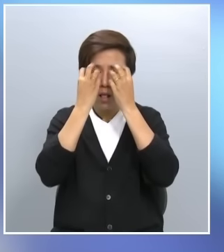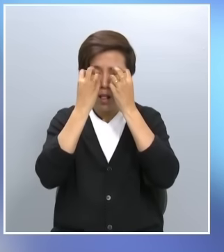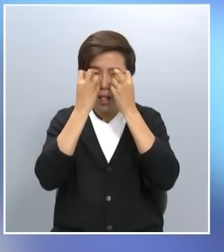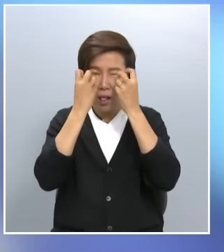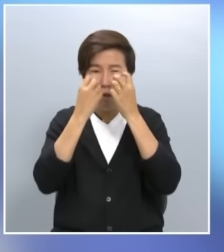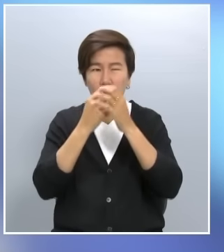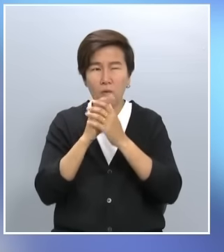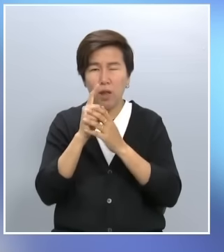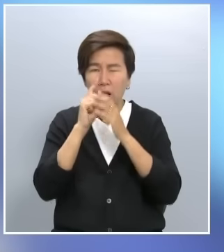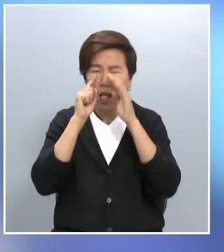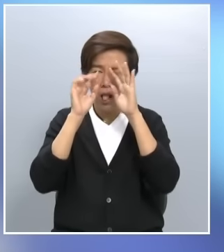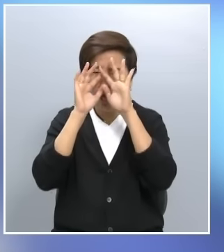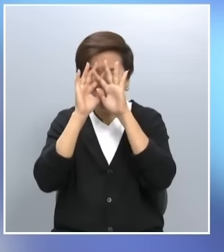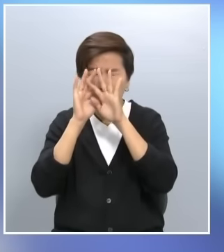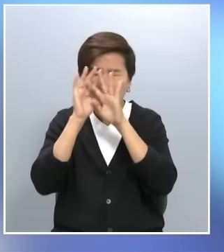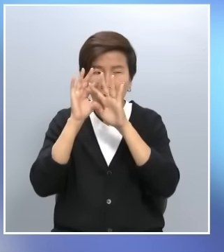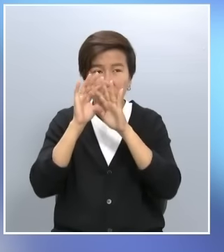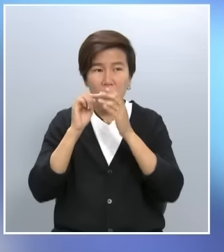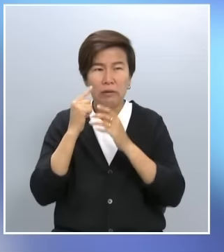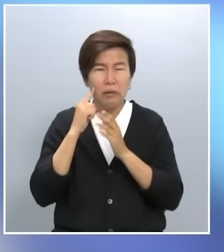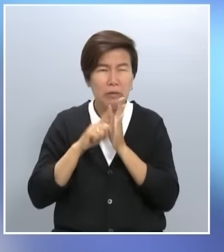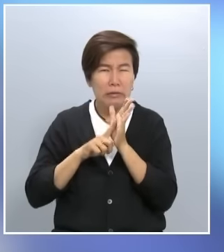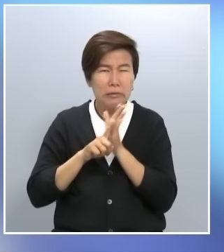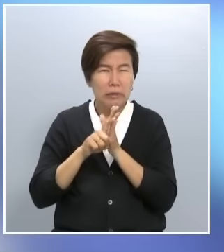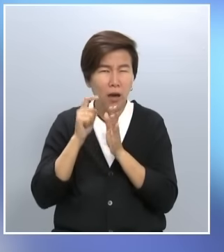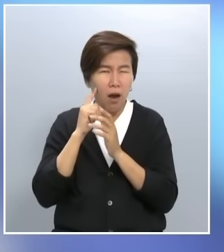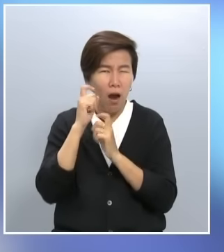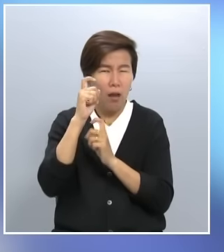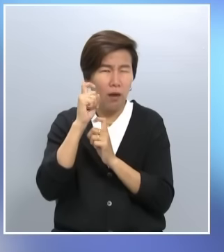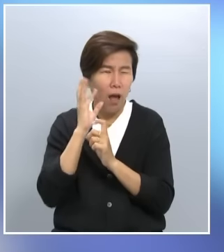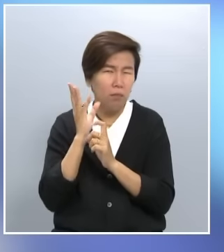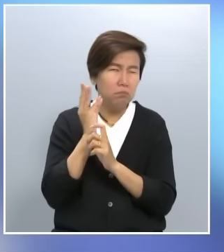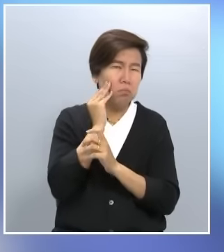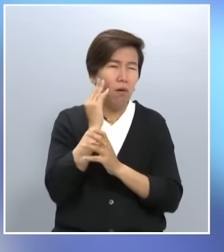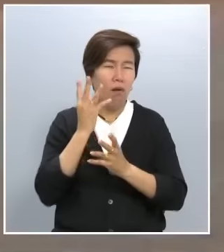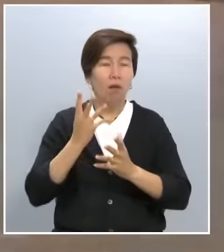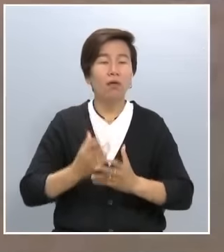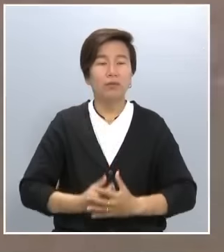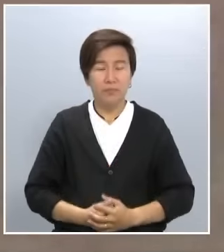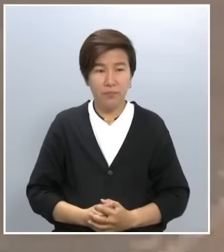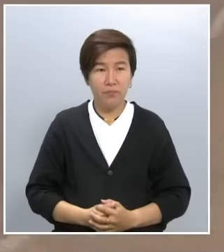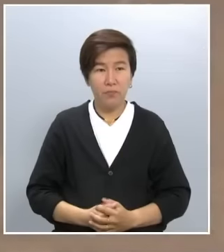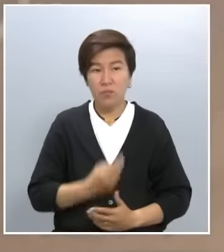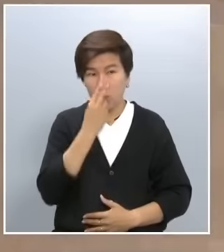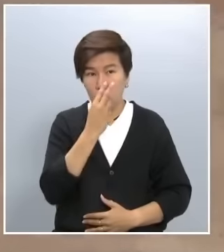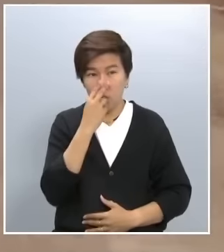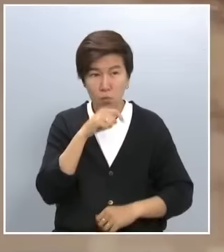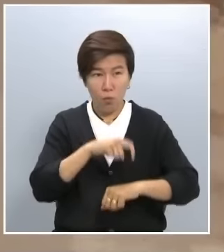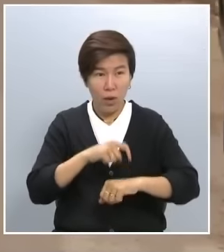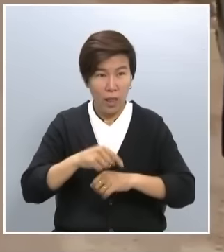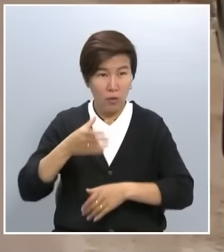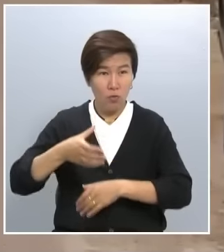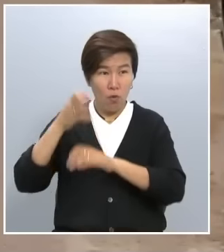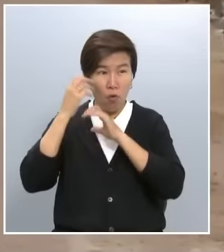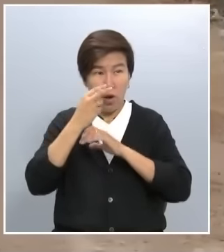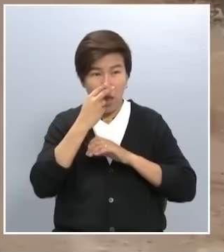องเห็นไม่ชัดและเกรงว่าแผลจะติดเชื้อส่วนที่เกิดเหตุถ้าย้อนไปดูก็จะมีทาบน้ำตด